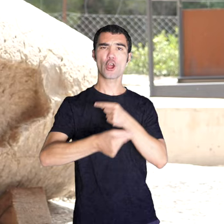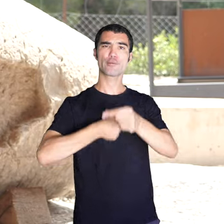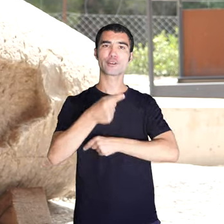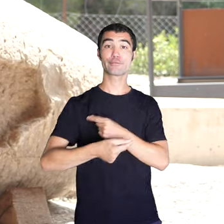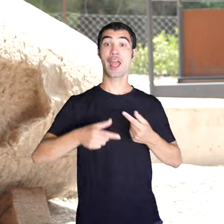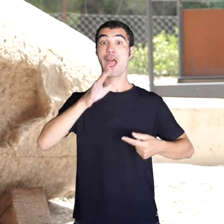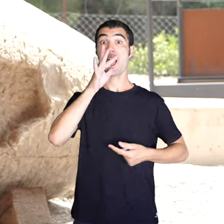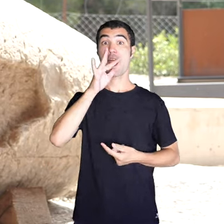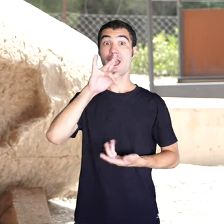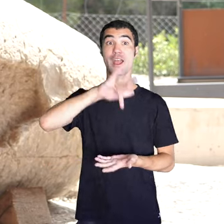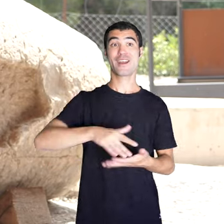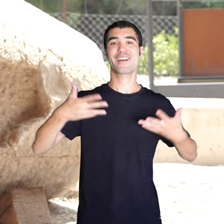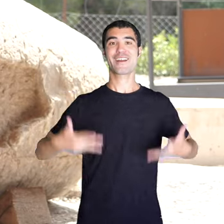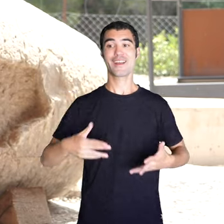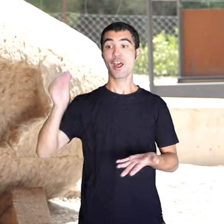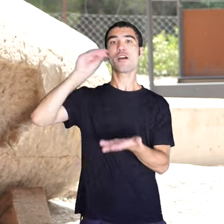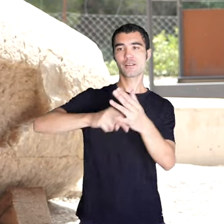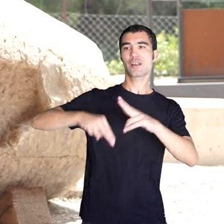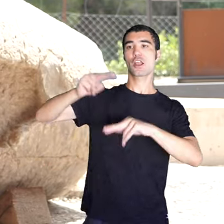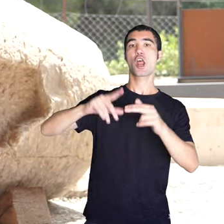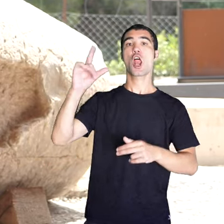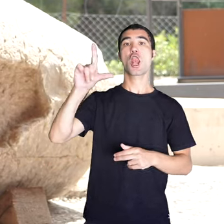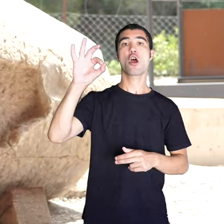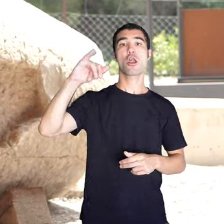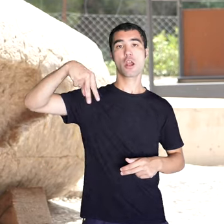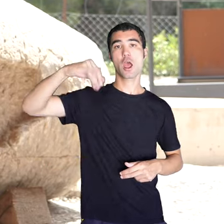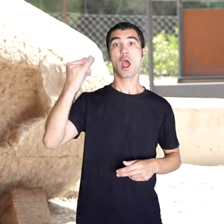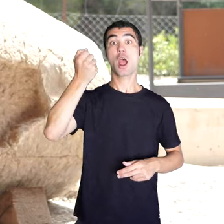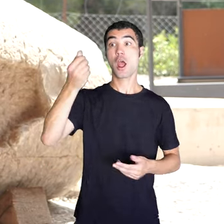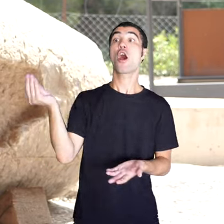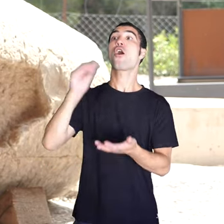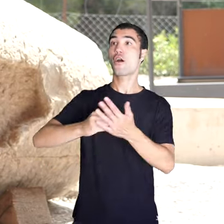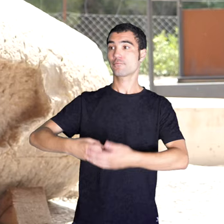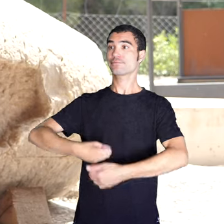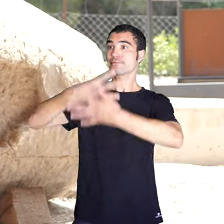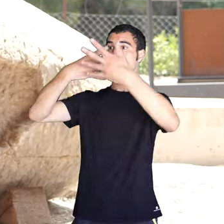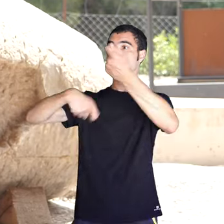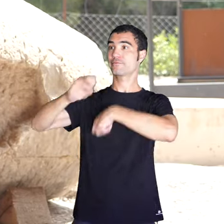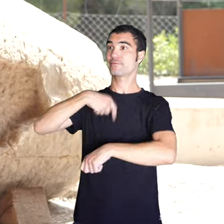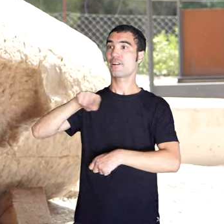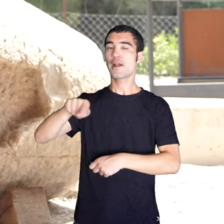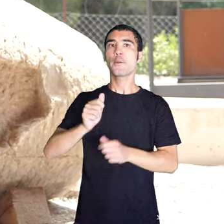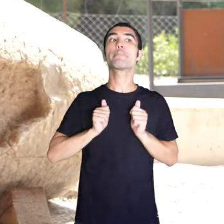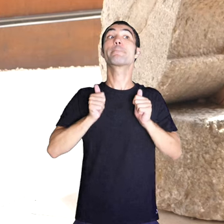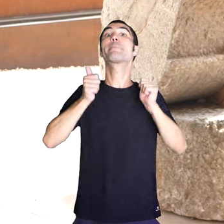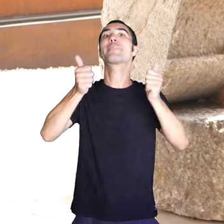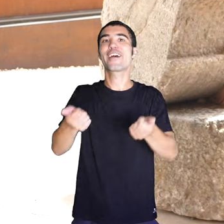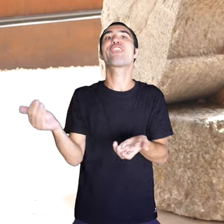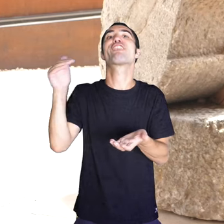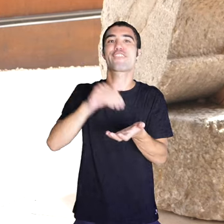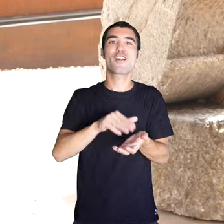que ens han fet una altra pizza llonja, pareix que se torna a replegar una mica.